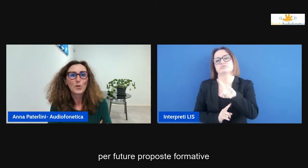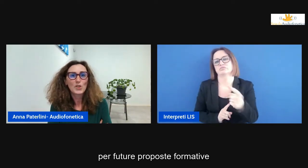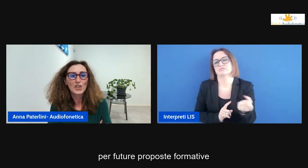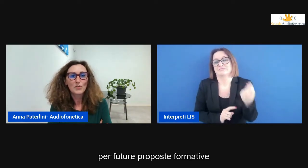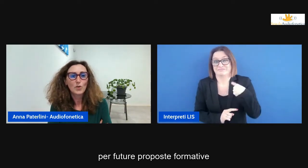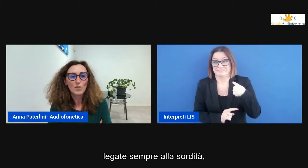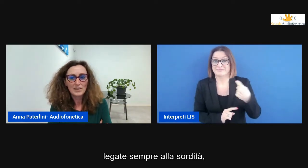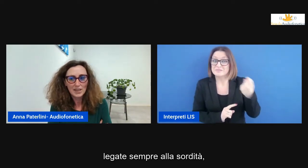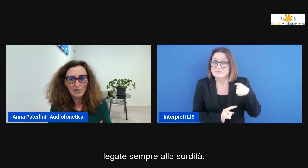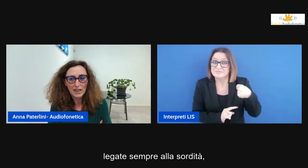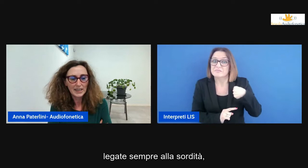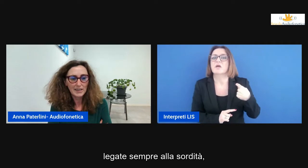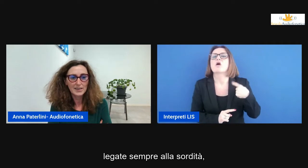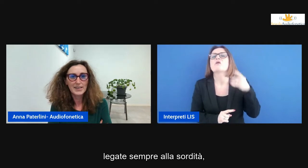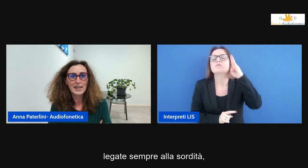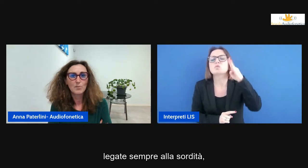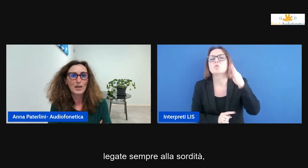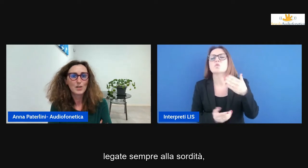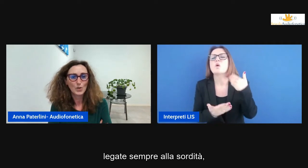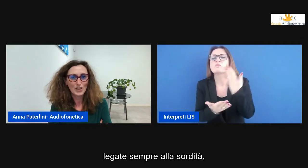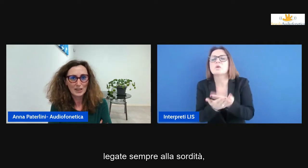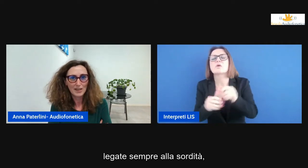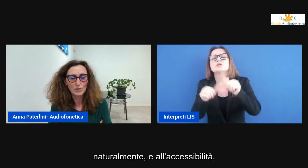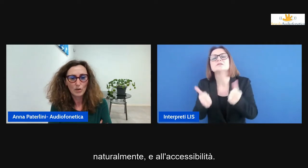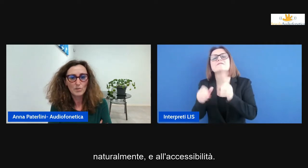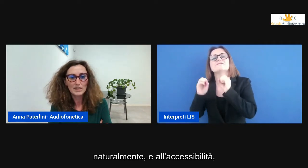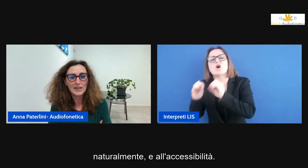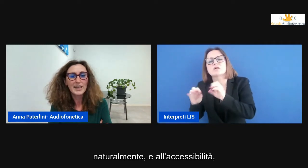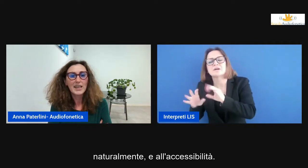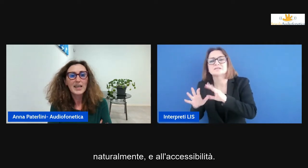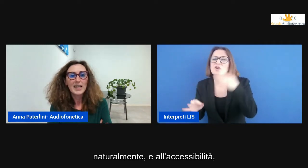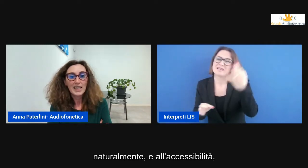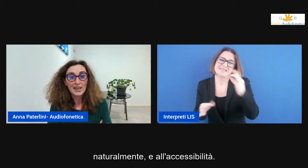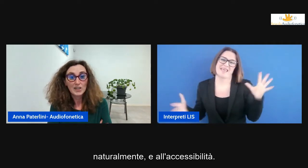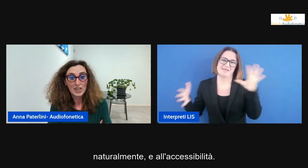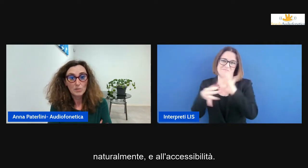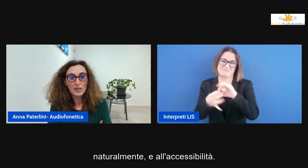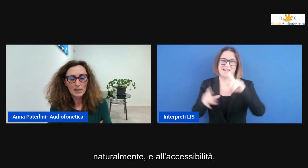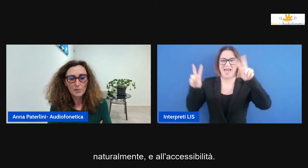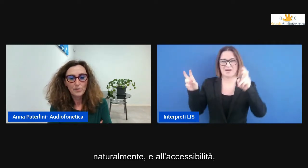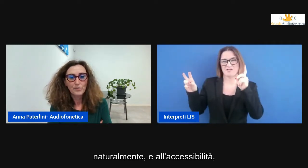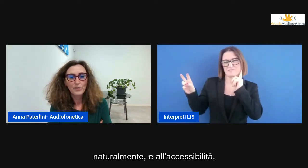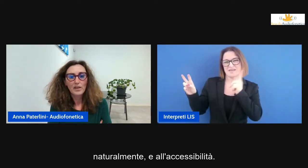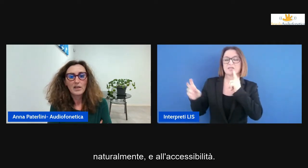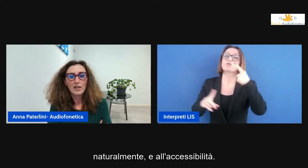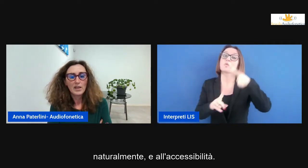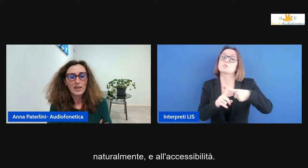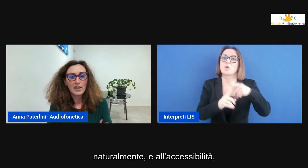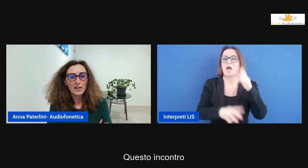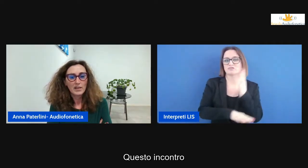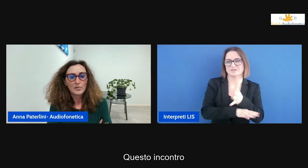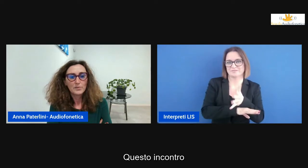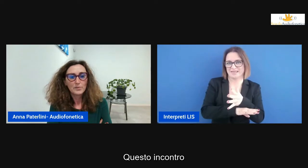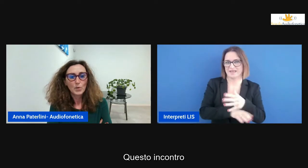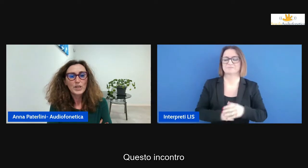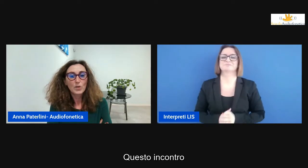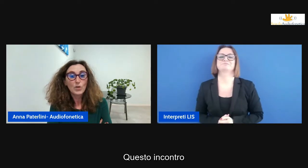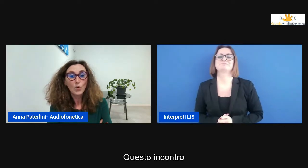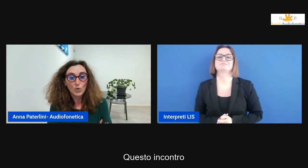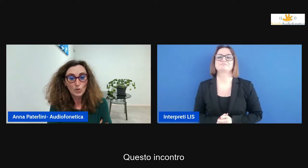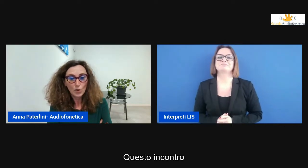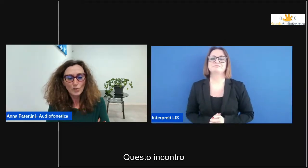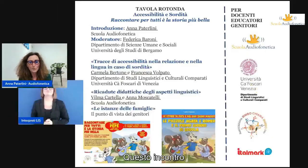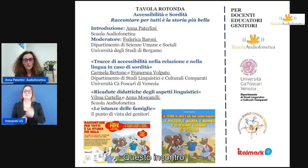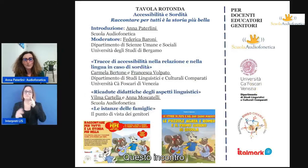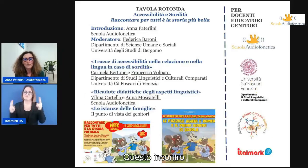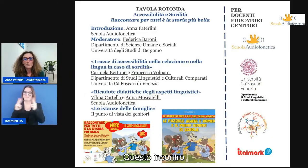proposte formative legate sempre alla sordità naturalmente e all'accessibilità questo